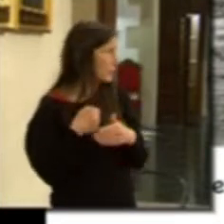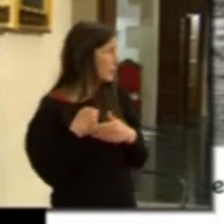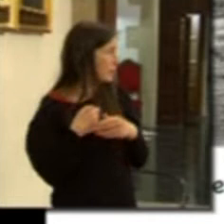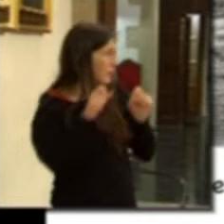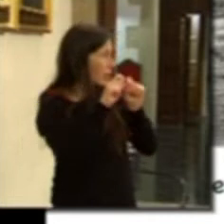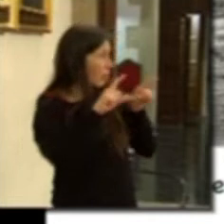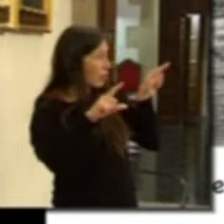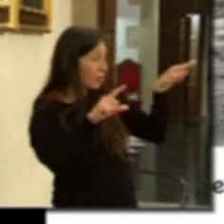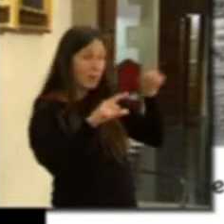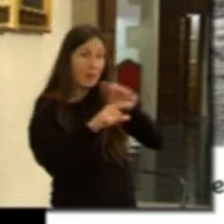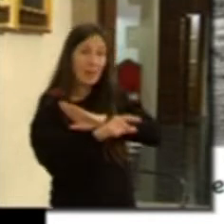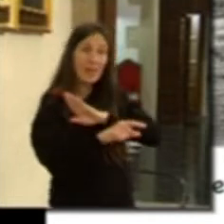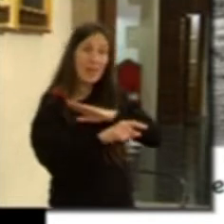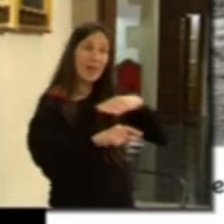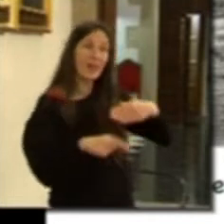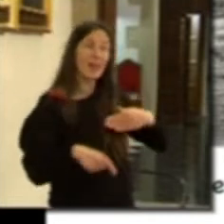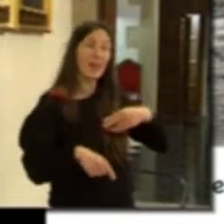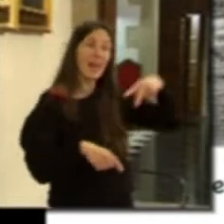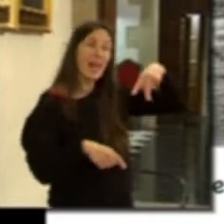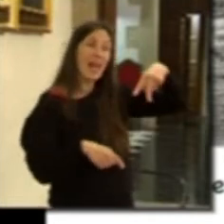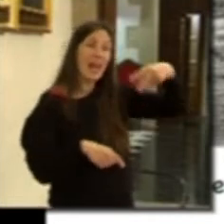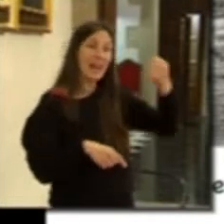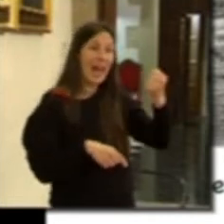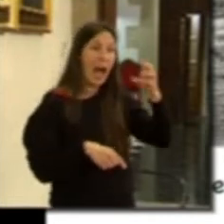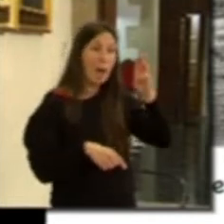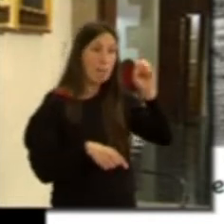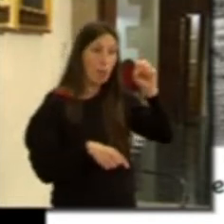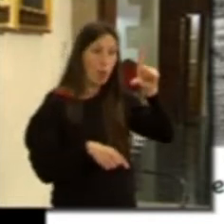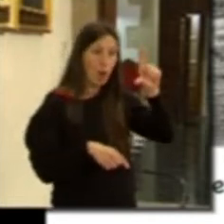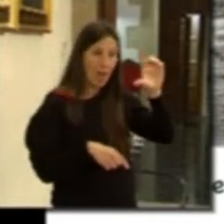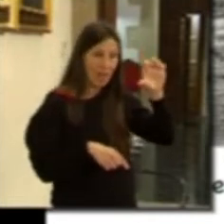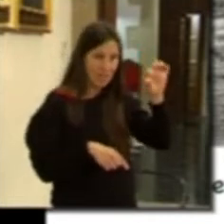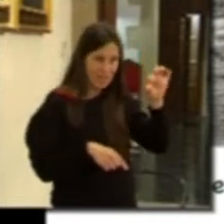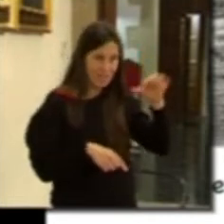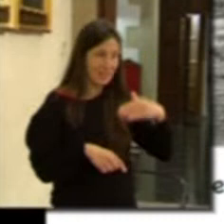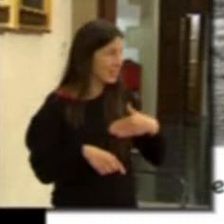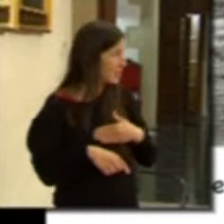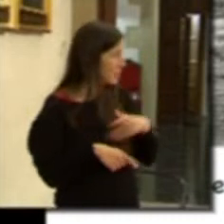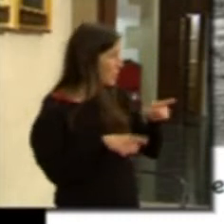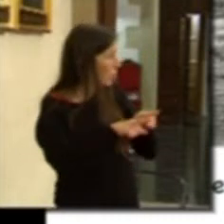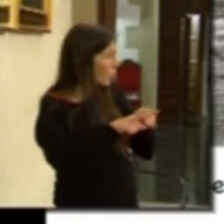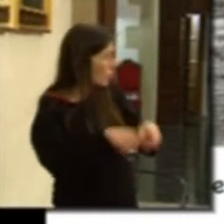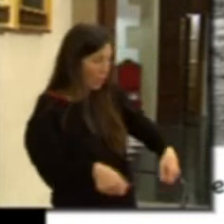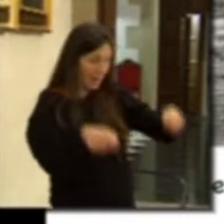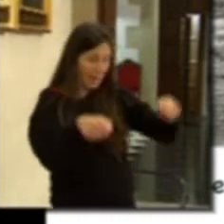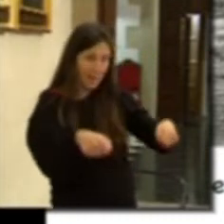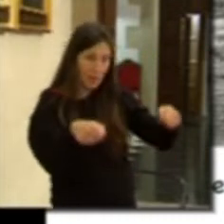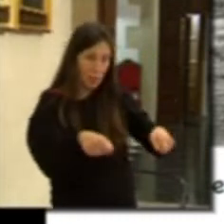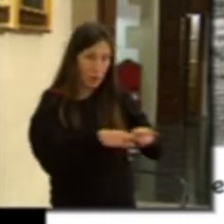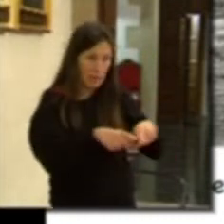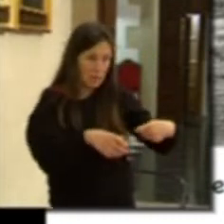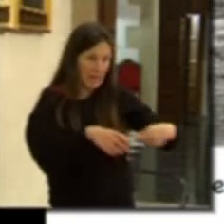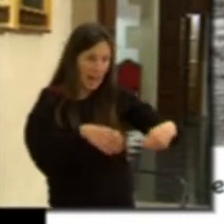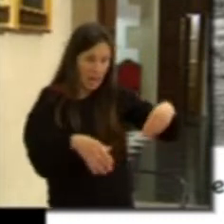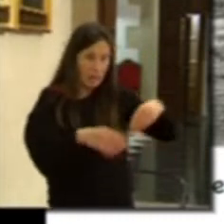és de Nàpols, de l'estació de Nàpols, i no sé si es veu bé, hi ha un empleat que està netejant un sac de cartes, intentant desinfectar. No